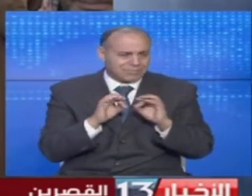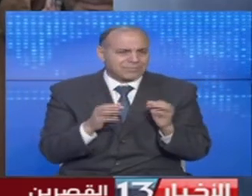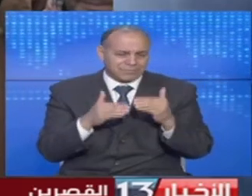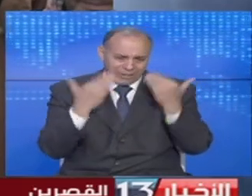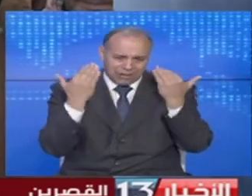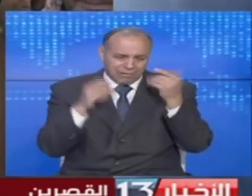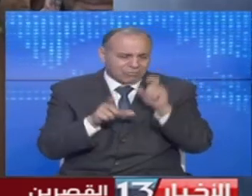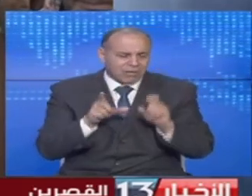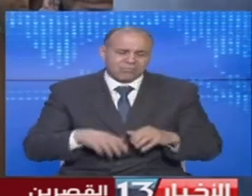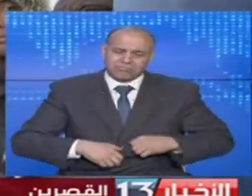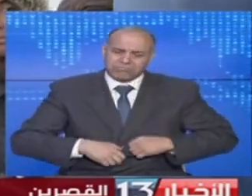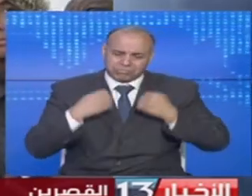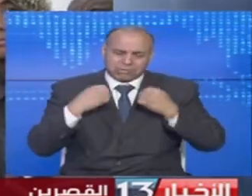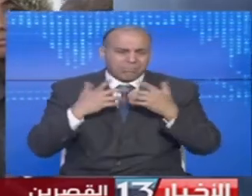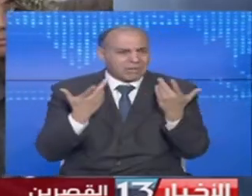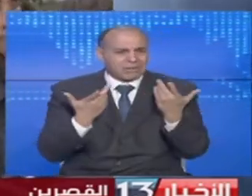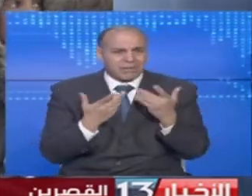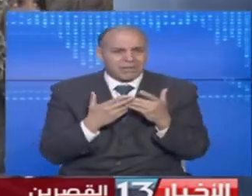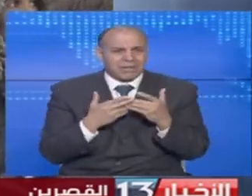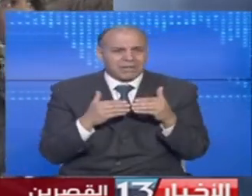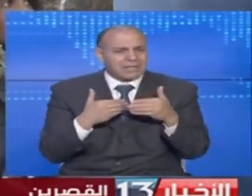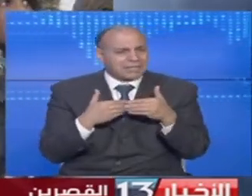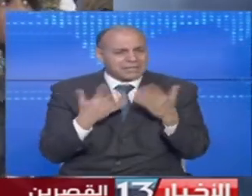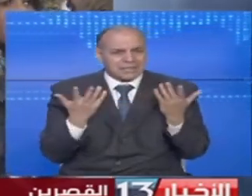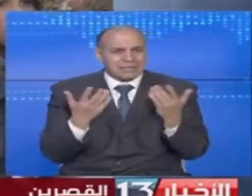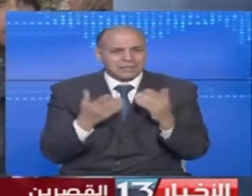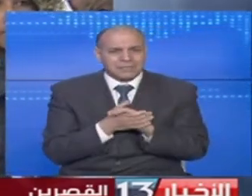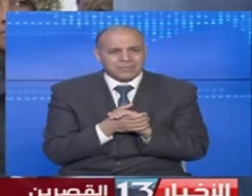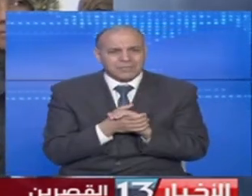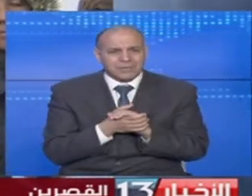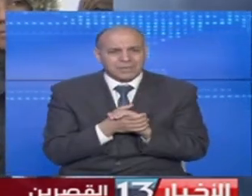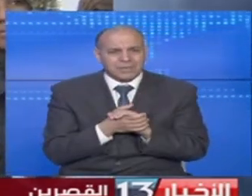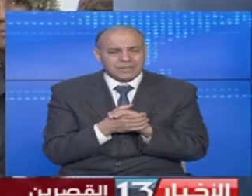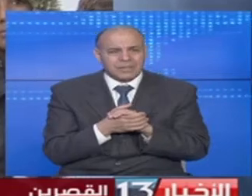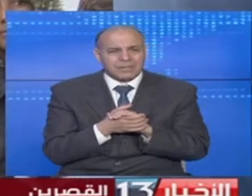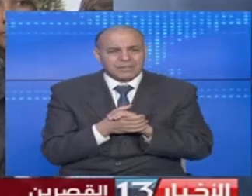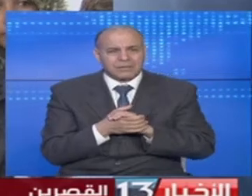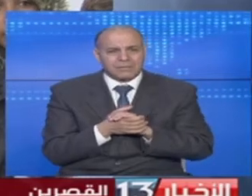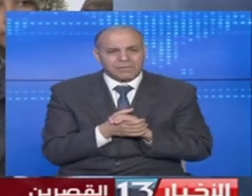راهي عباد حبس صاي. يعمل اكتفاء ذاتي نتاع ولاية القصرين كامل.